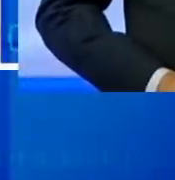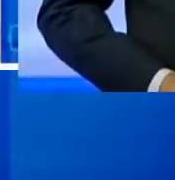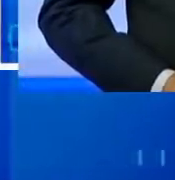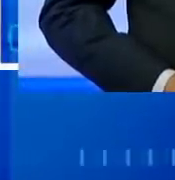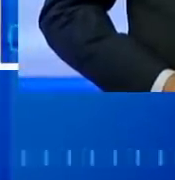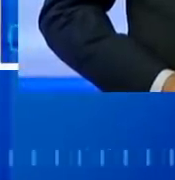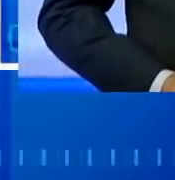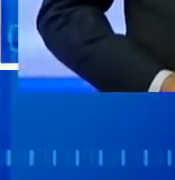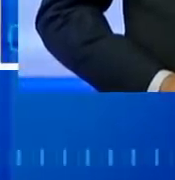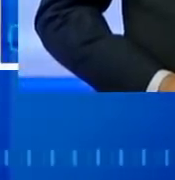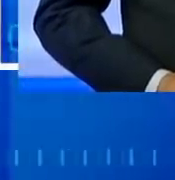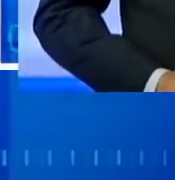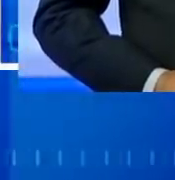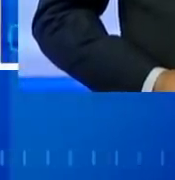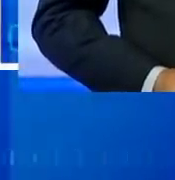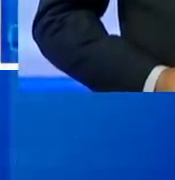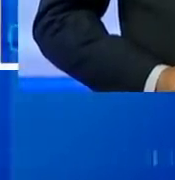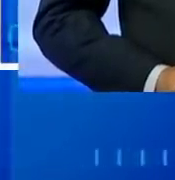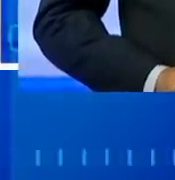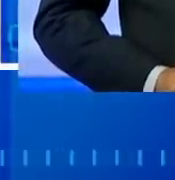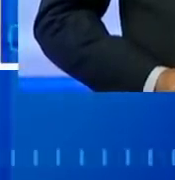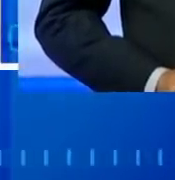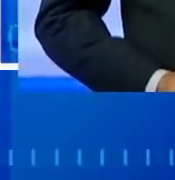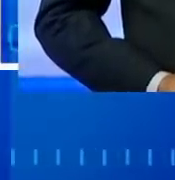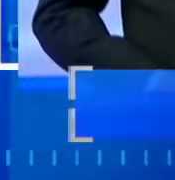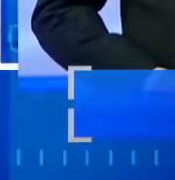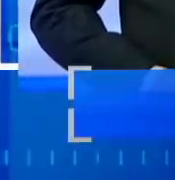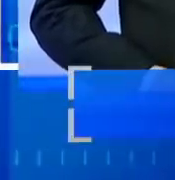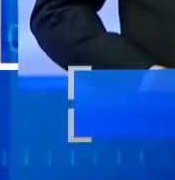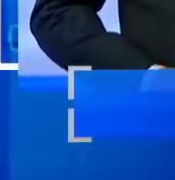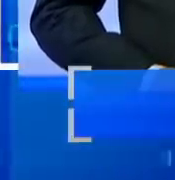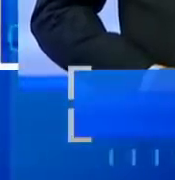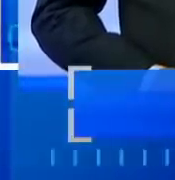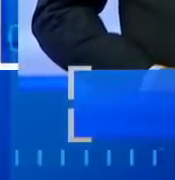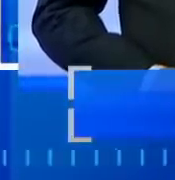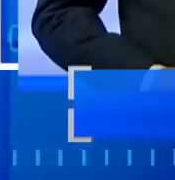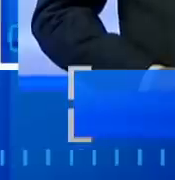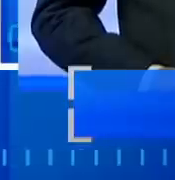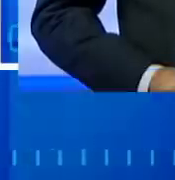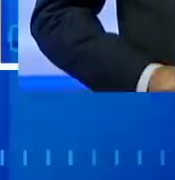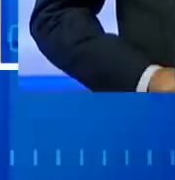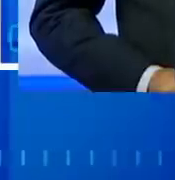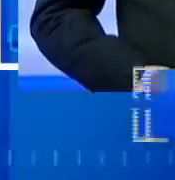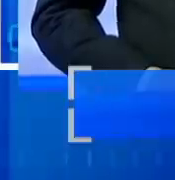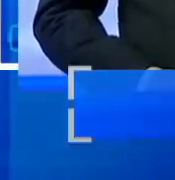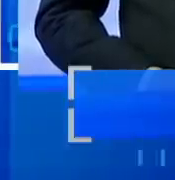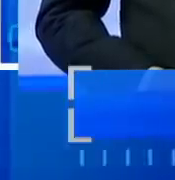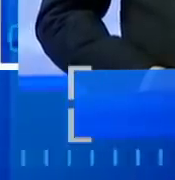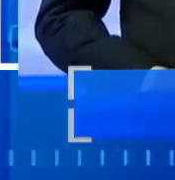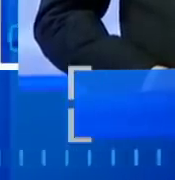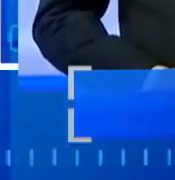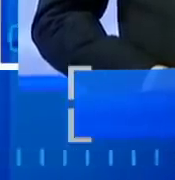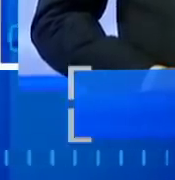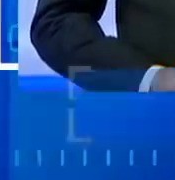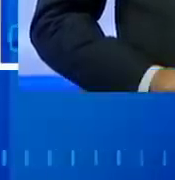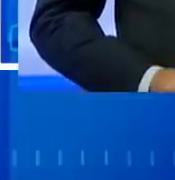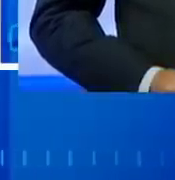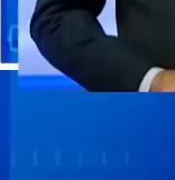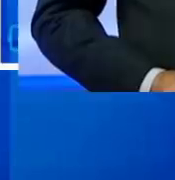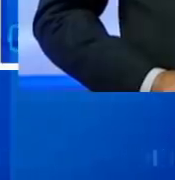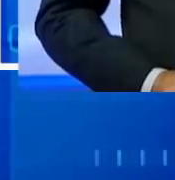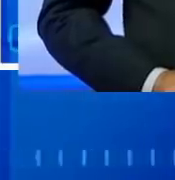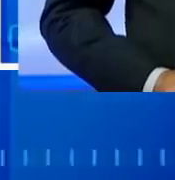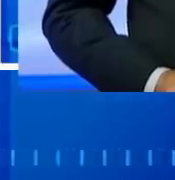At yan ang mga balitang ating sinaksiyan. Ako naman, Arnold Clavio. Ito ang inyong Liga ng Katotohanan. Ako po si P.R.